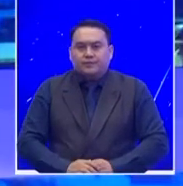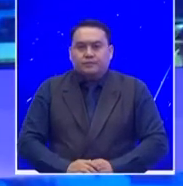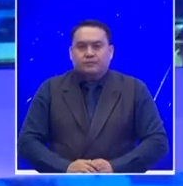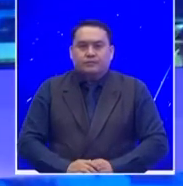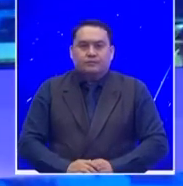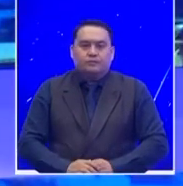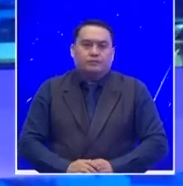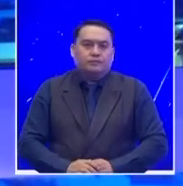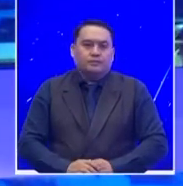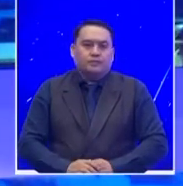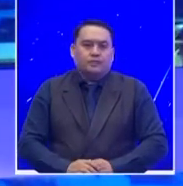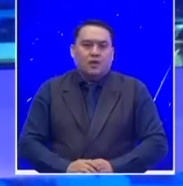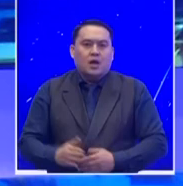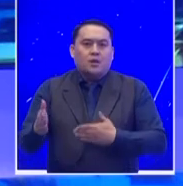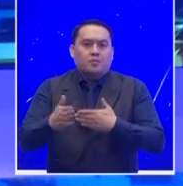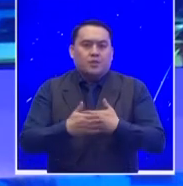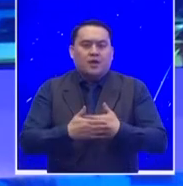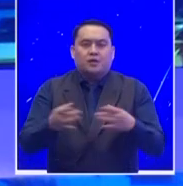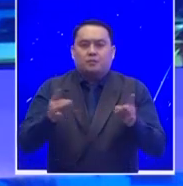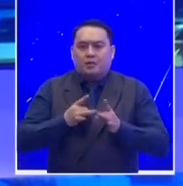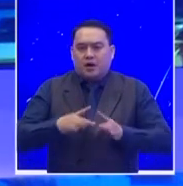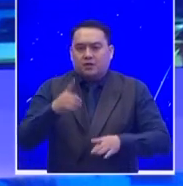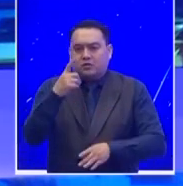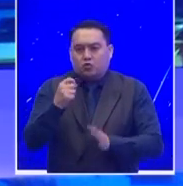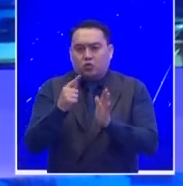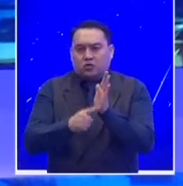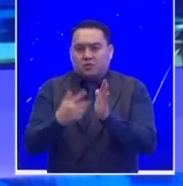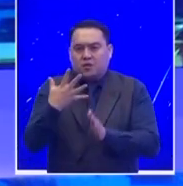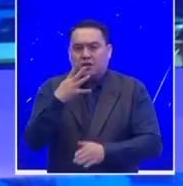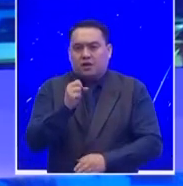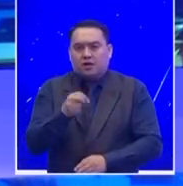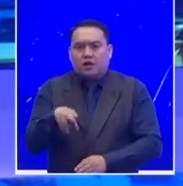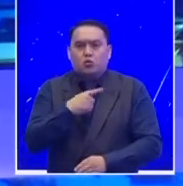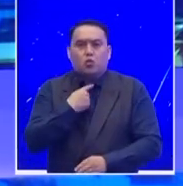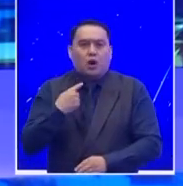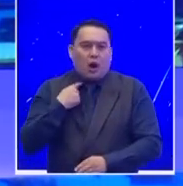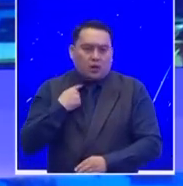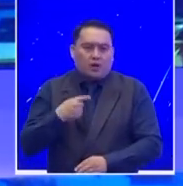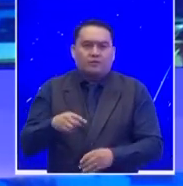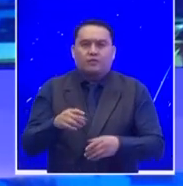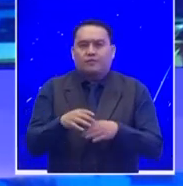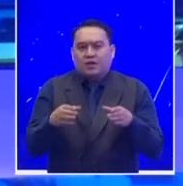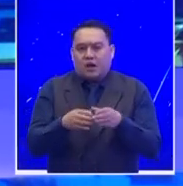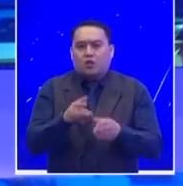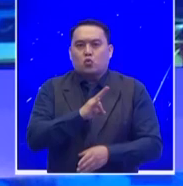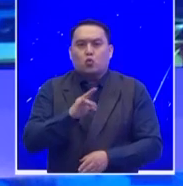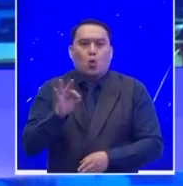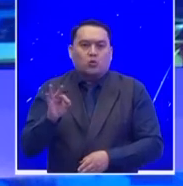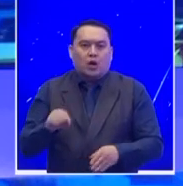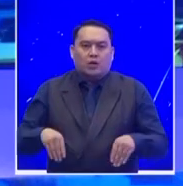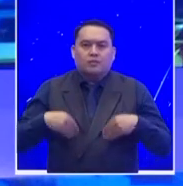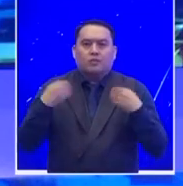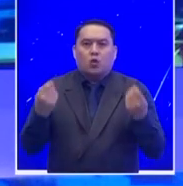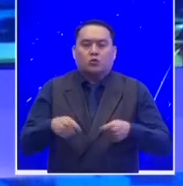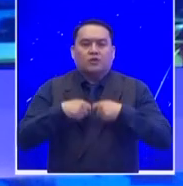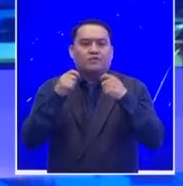Прочитал, передай другому. В преддверии 175-летия Абая Кунанбаева в фойе Талдыкурганского филиала партии «Нур-Отан» состоялось торжественное